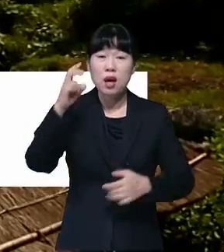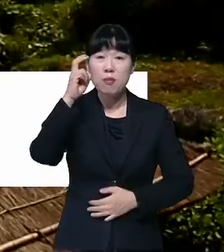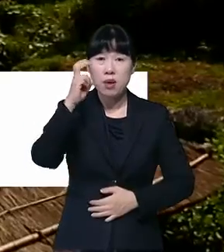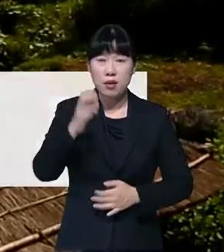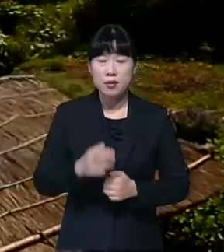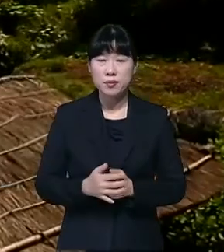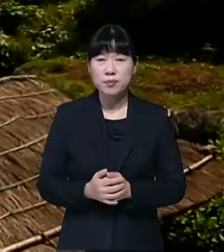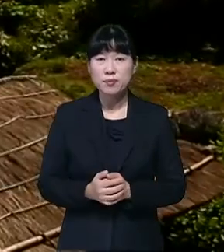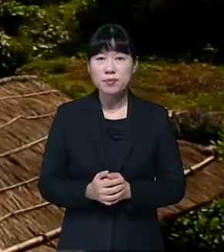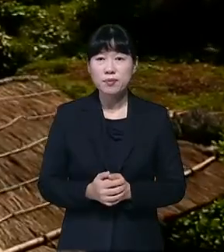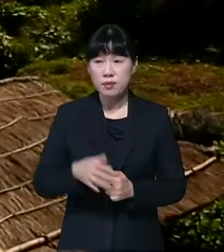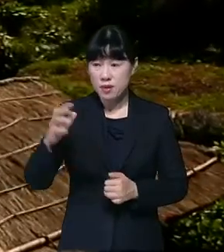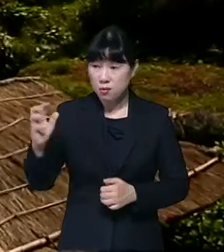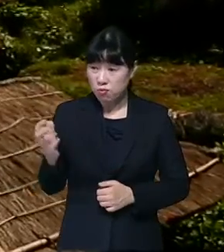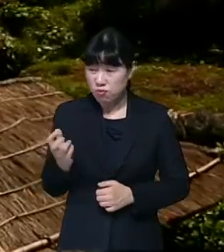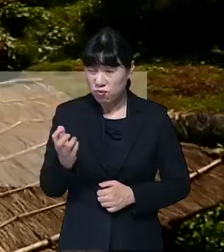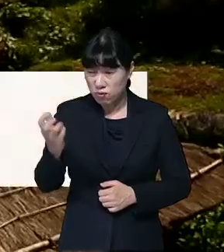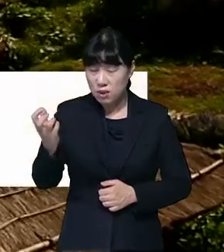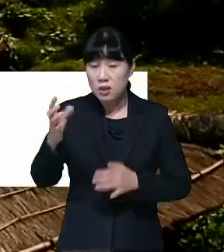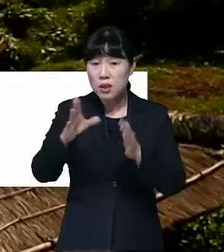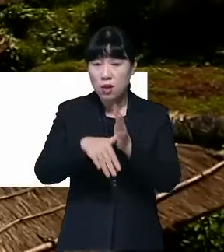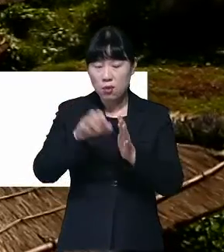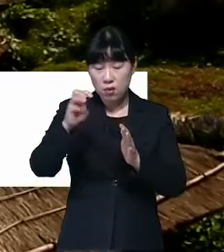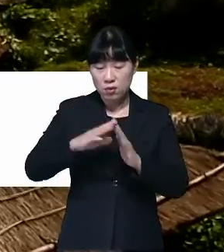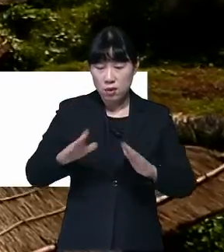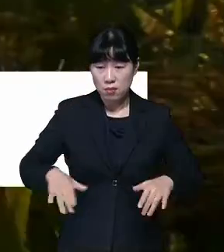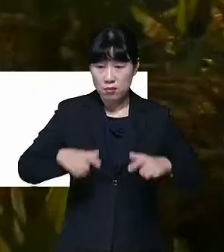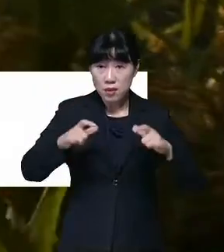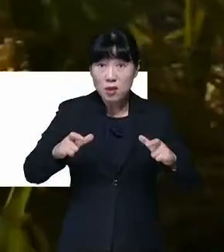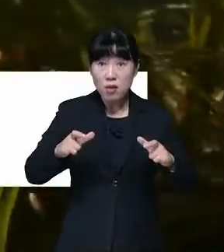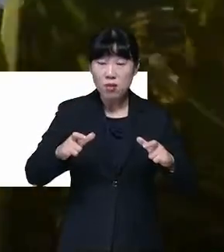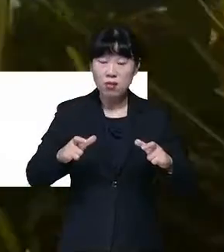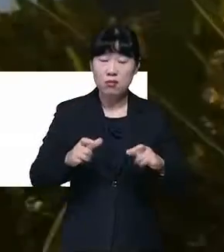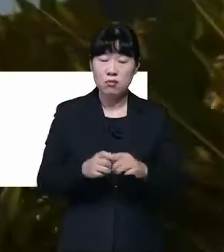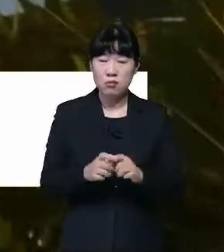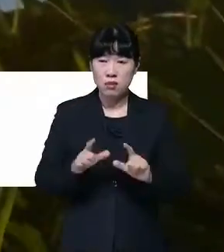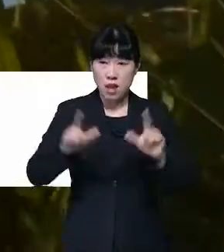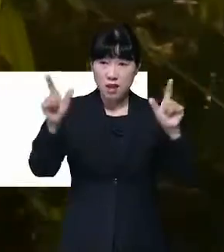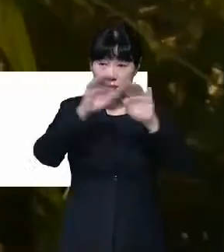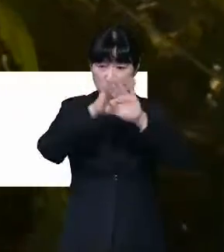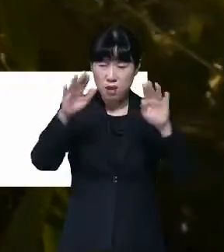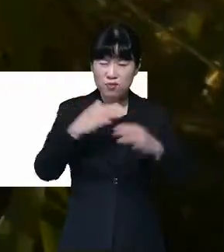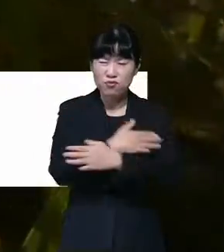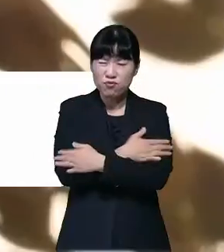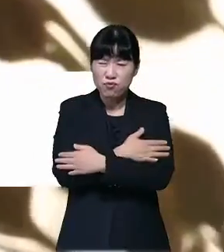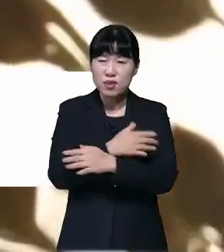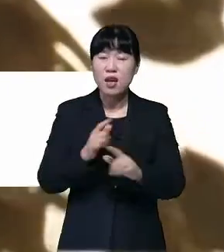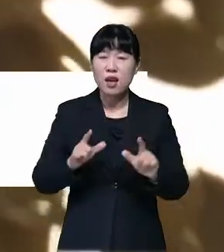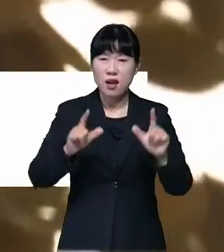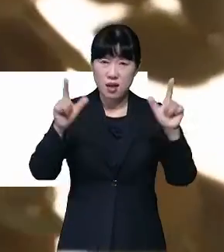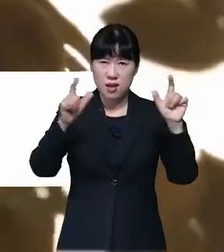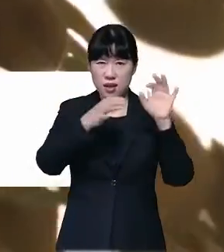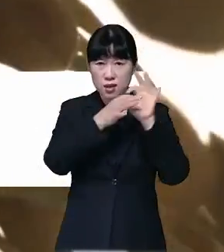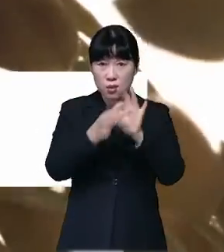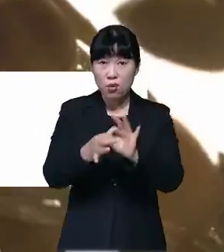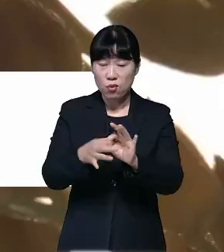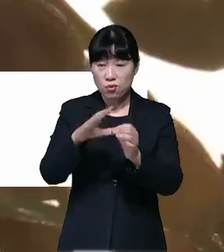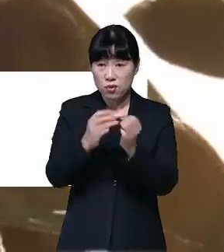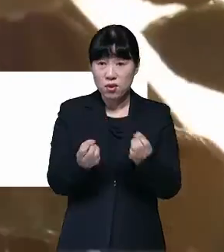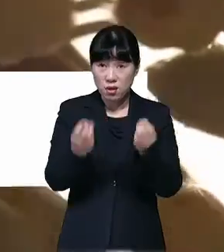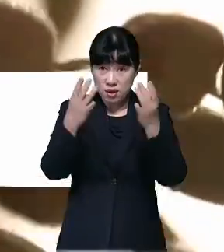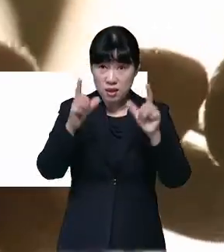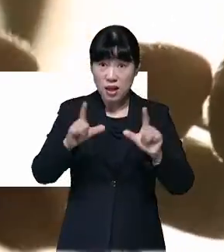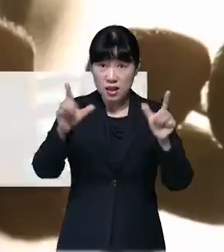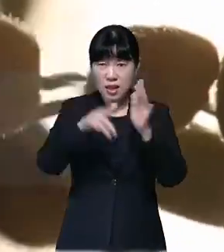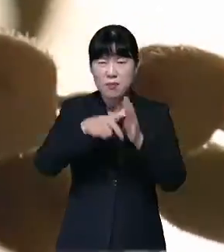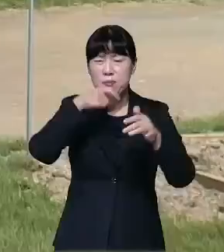있습니다. 태풍이 지나면서 광주 전남 지역은 당분간 맑고 선선한 날씨가 이어지겠습니다. 추석 당일에는 한 차례